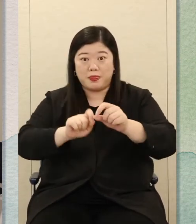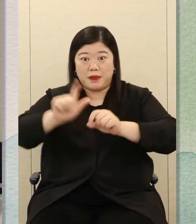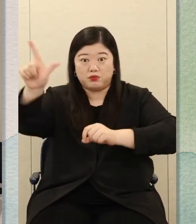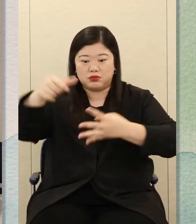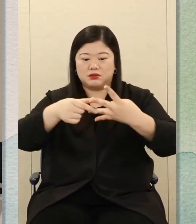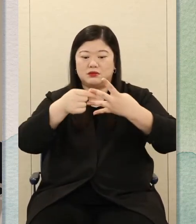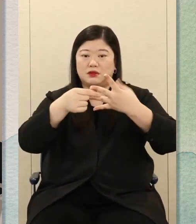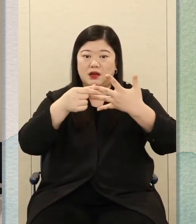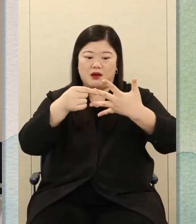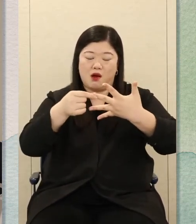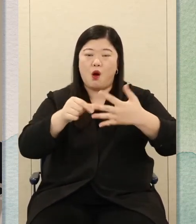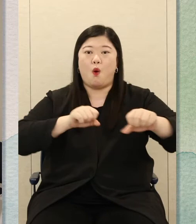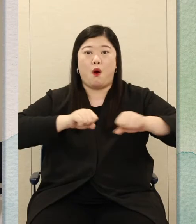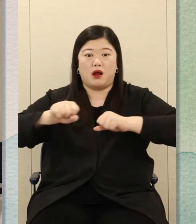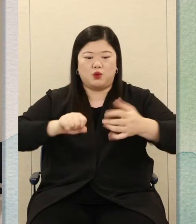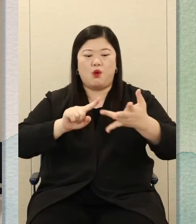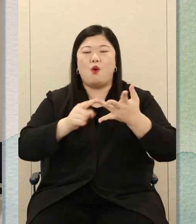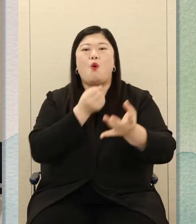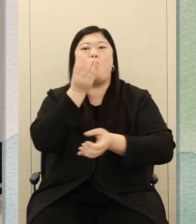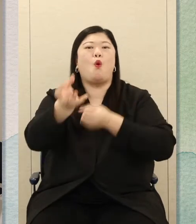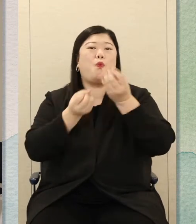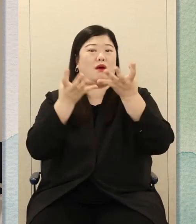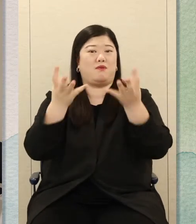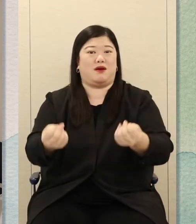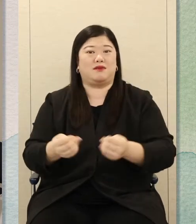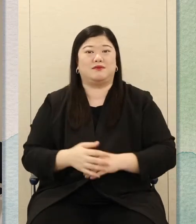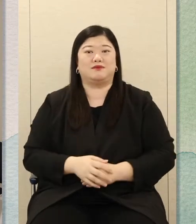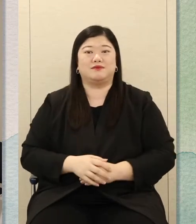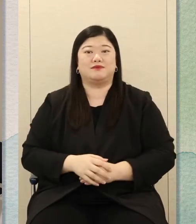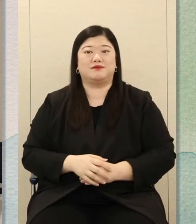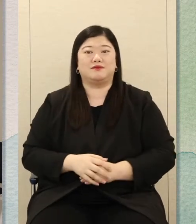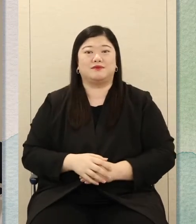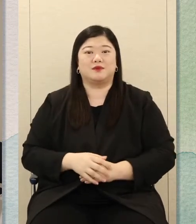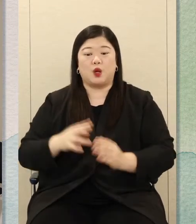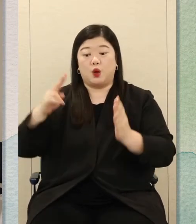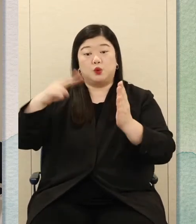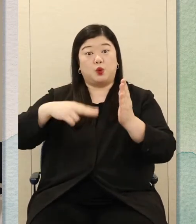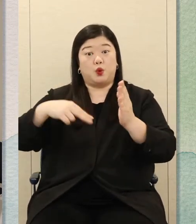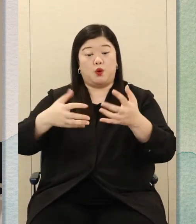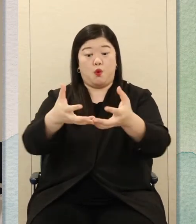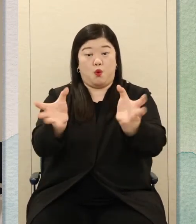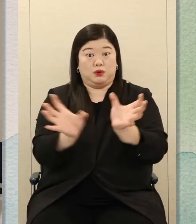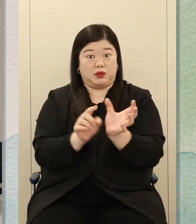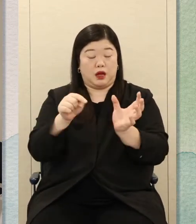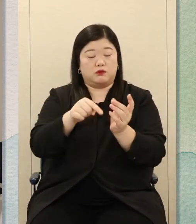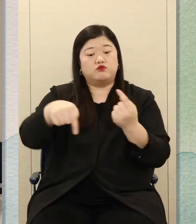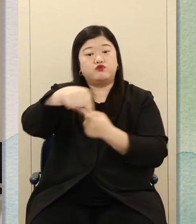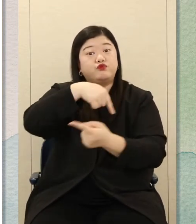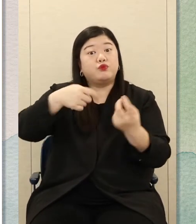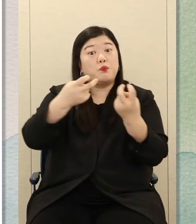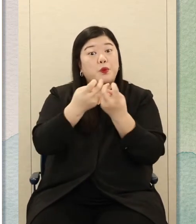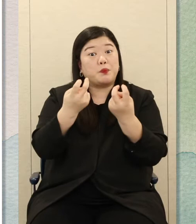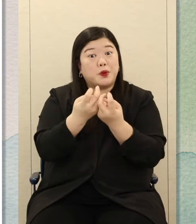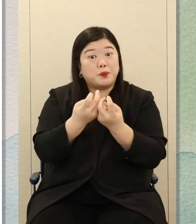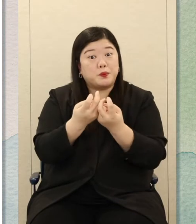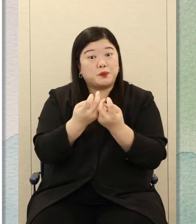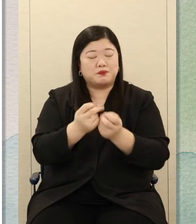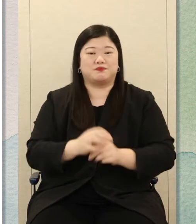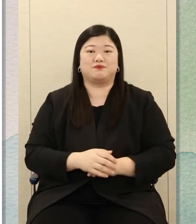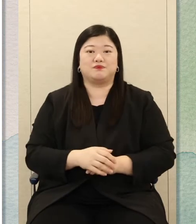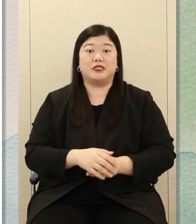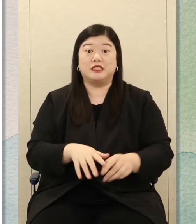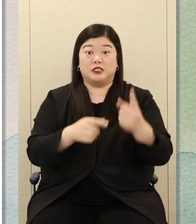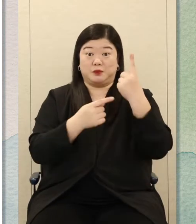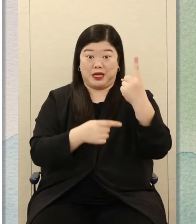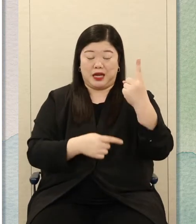같습니다. 독서 공동체를 운영하는 간단한 원칙들을 조금 말씀을 드리면 먼저 회원 모으기